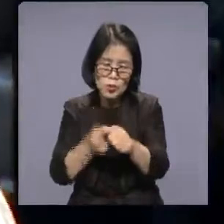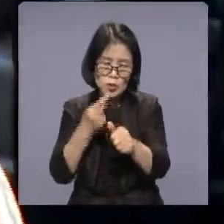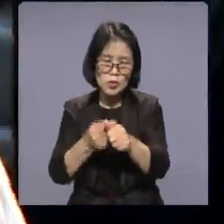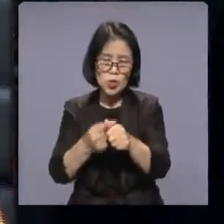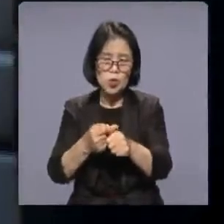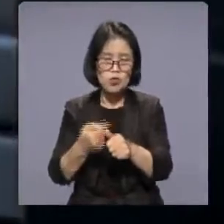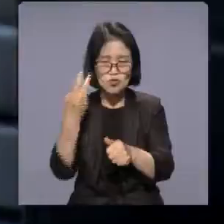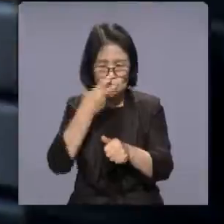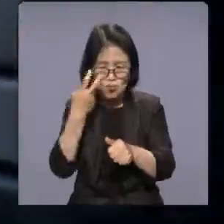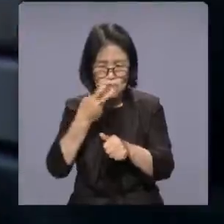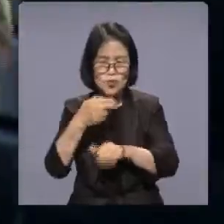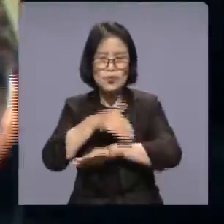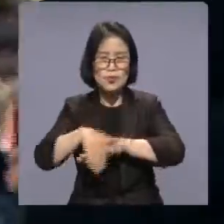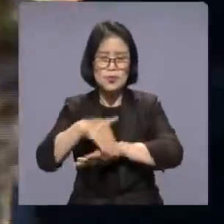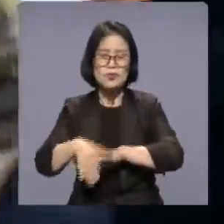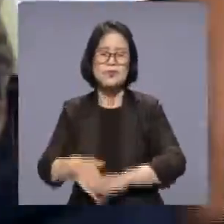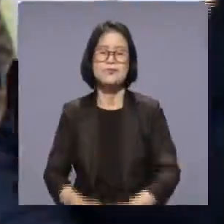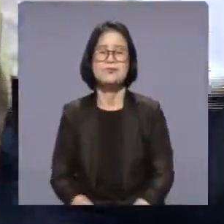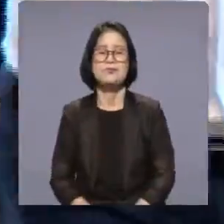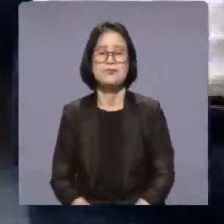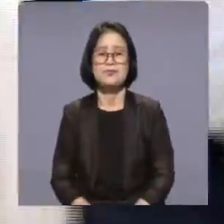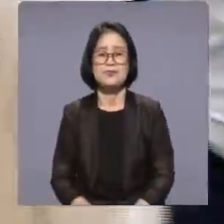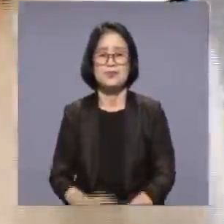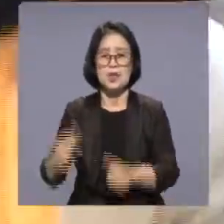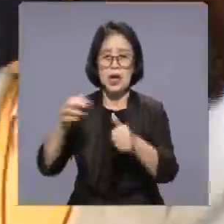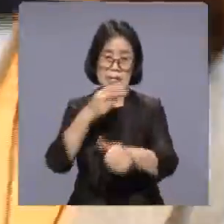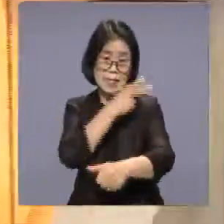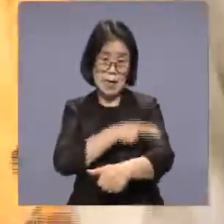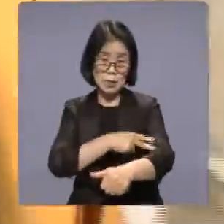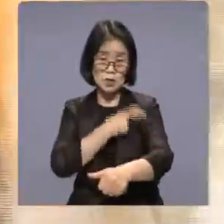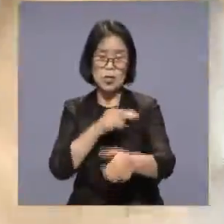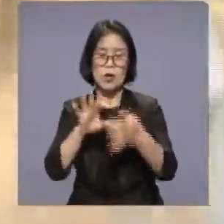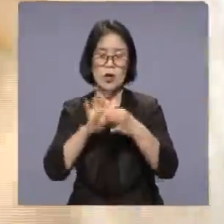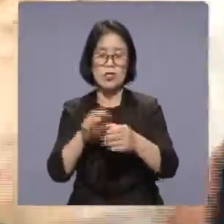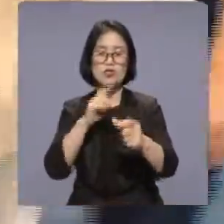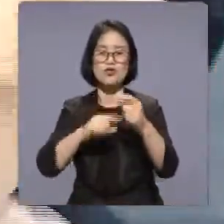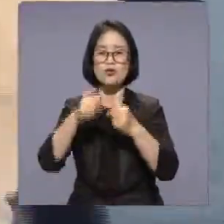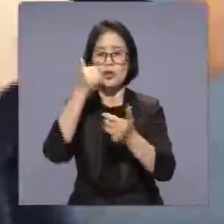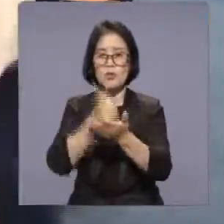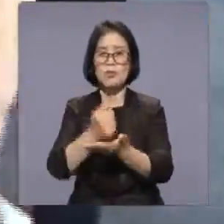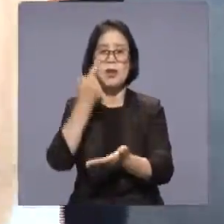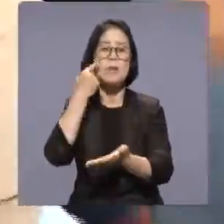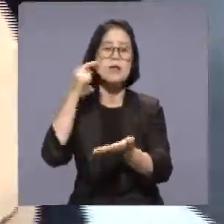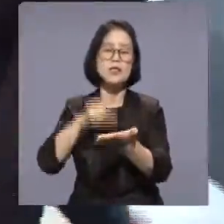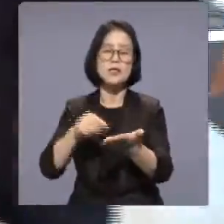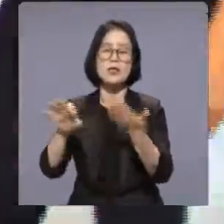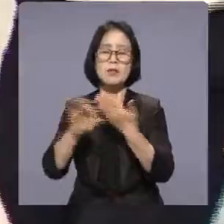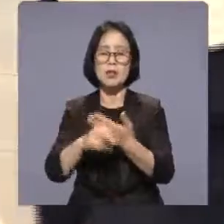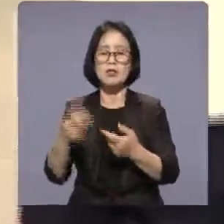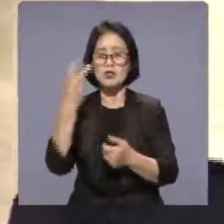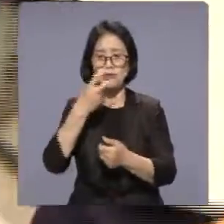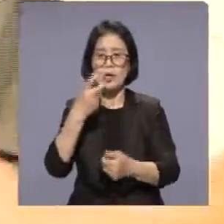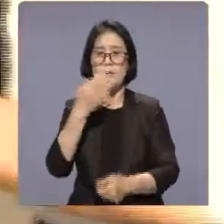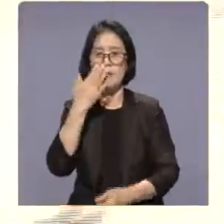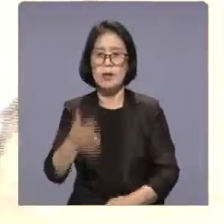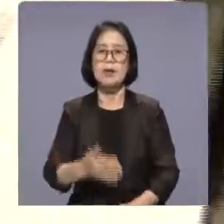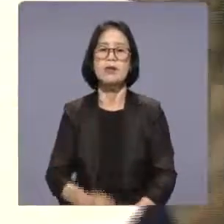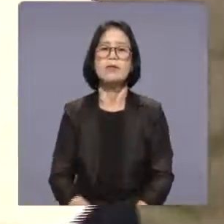계획입니다. 가해자인 장중사 관련 추가 범죄가 발견될 경우도 수사가